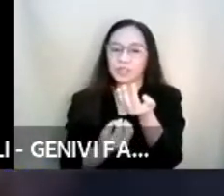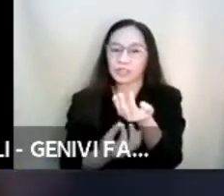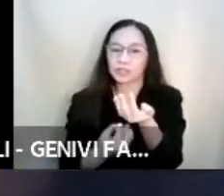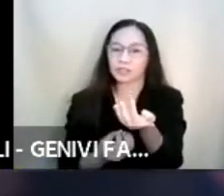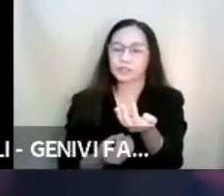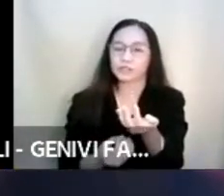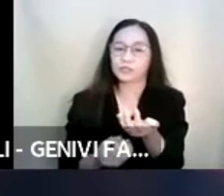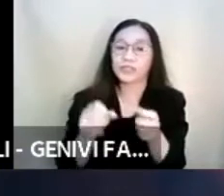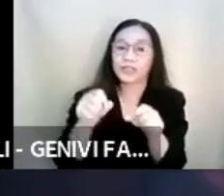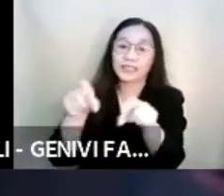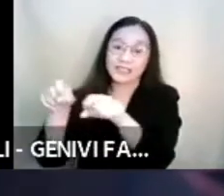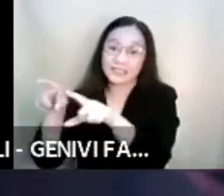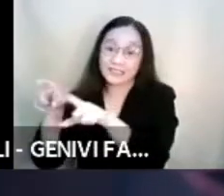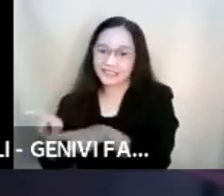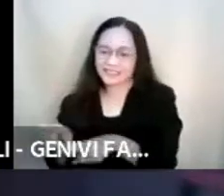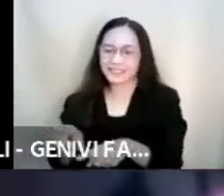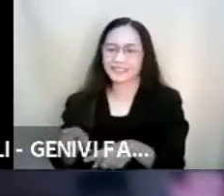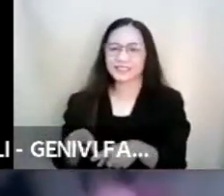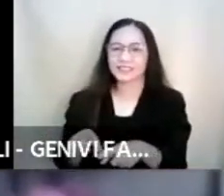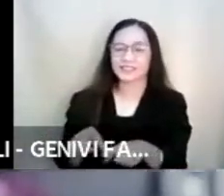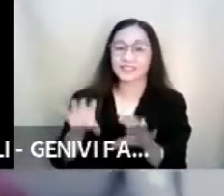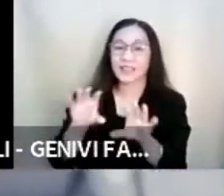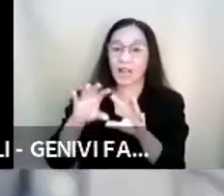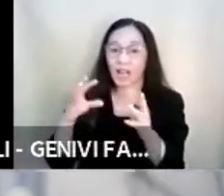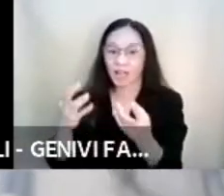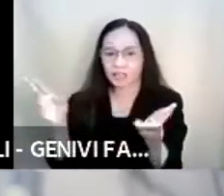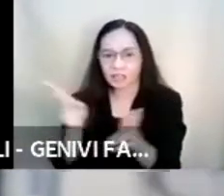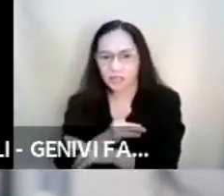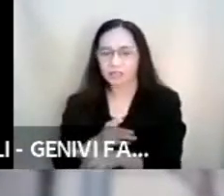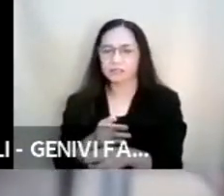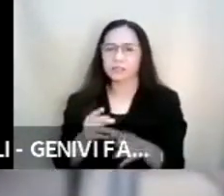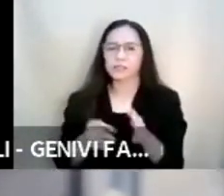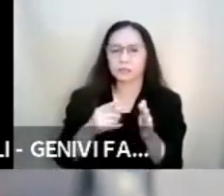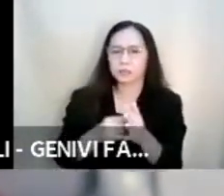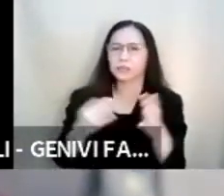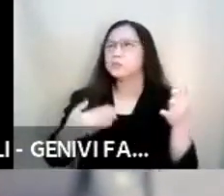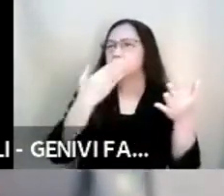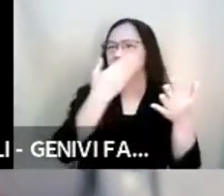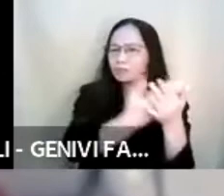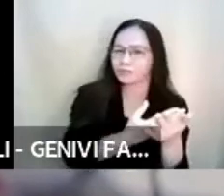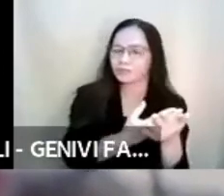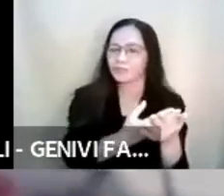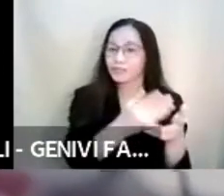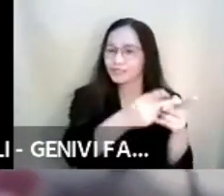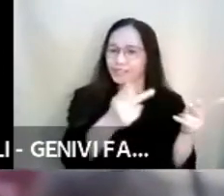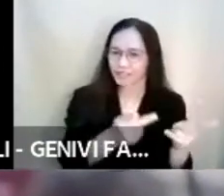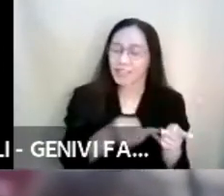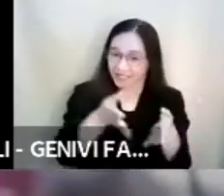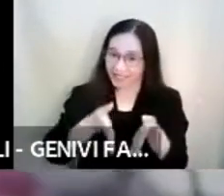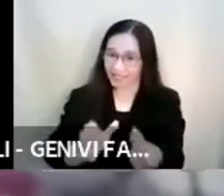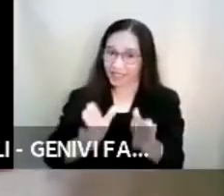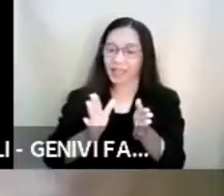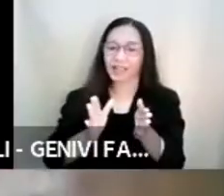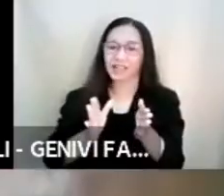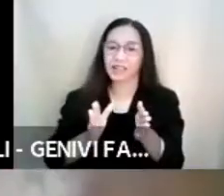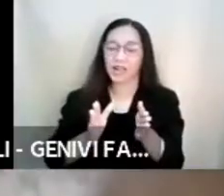nila sa sa school din, by room. Minsan umaabot pa sila sa amin. At pinayagan naman ng principal namin na magtinda siya ng